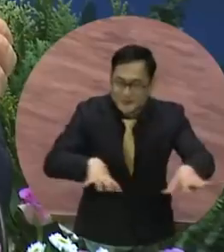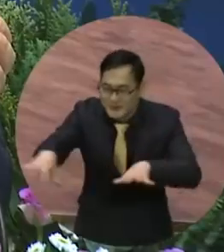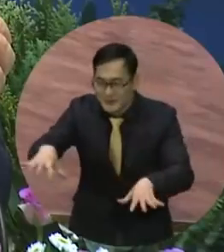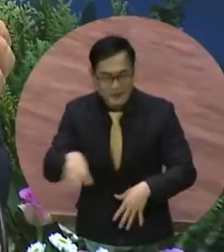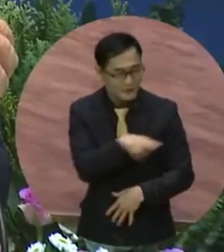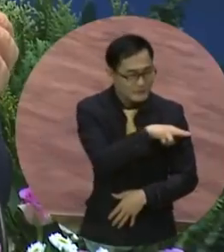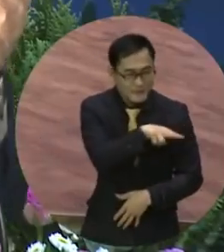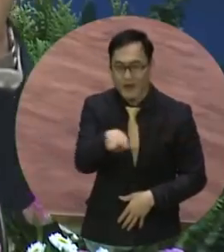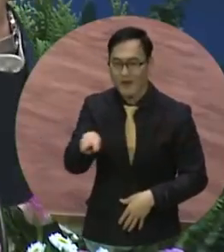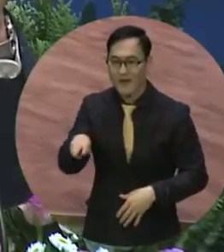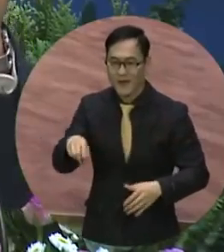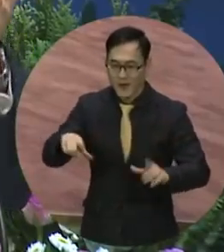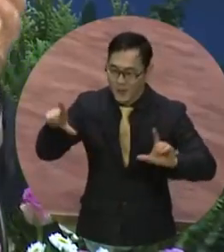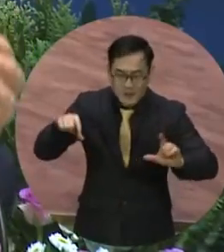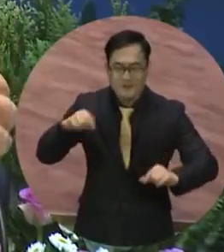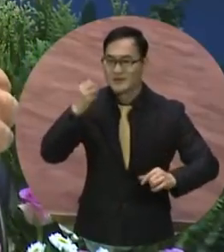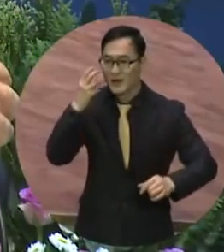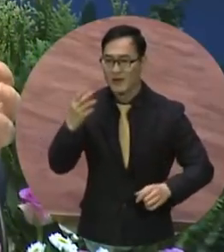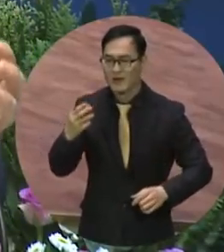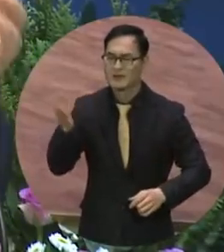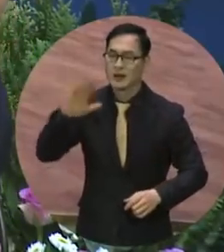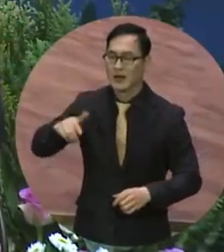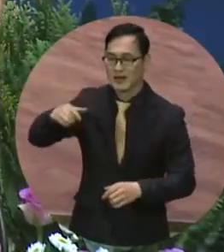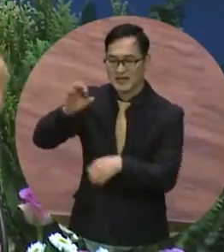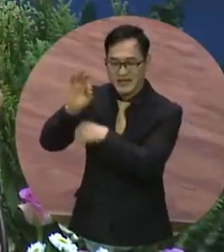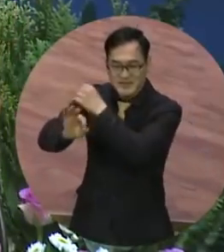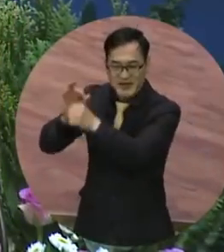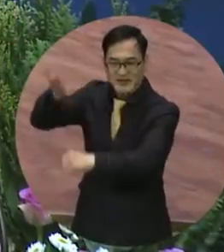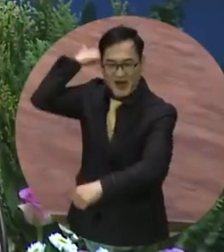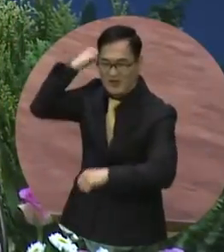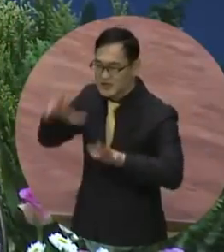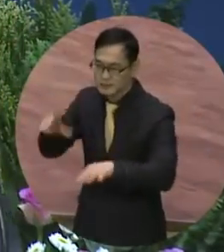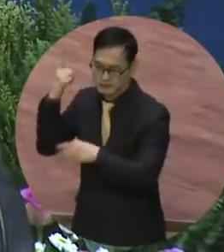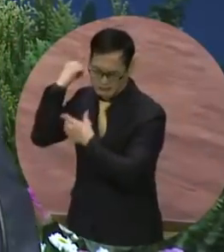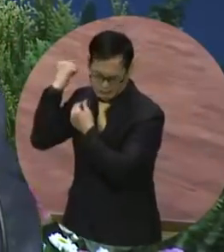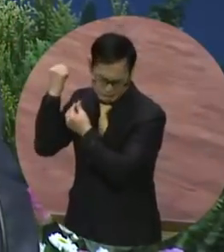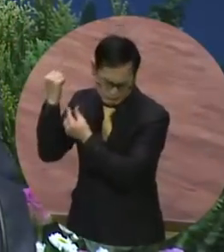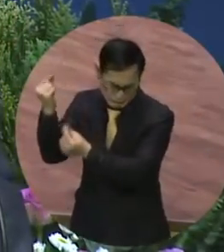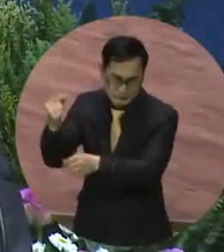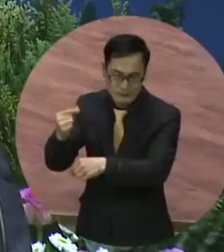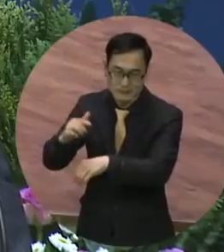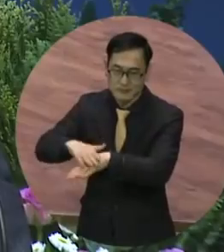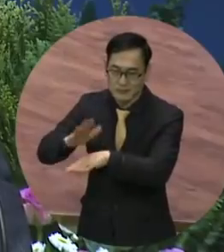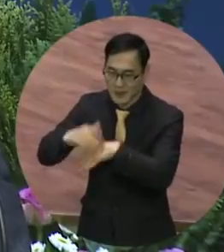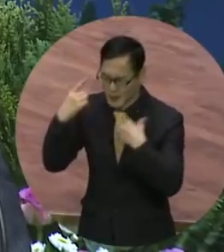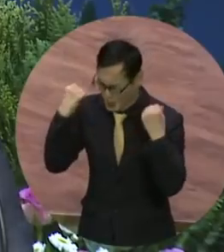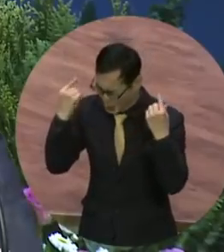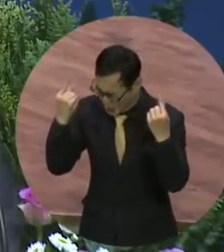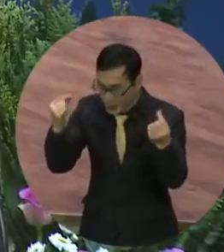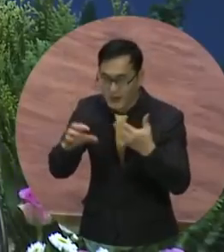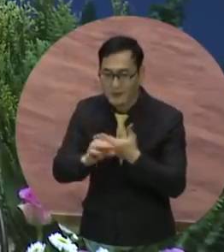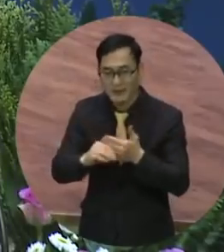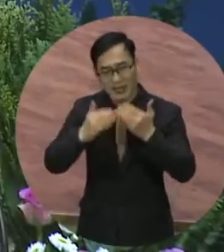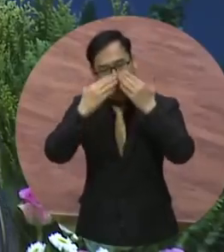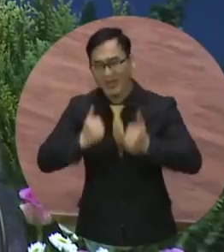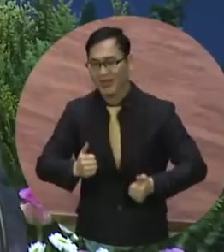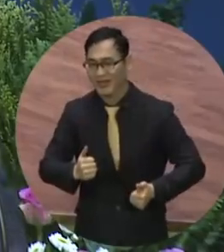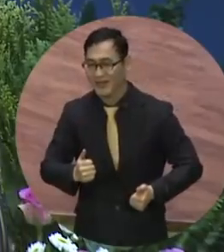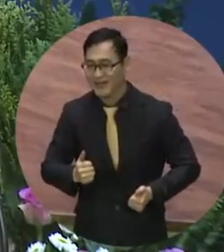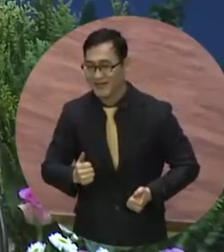커튼 짜짜대 모든 그대로 저상 그대로. 그건 새로운 게 없어. 그러니까 새로운